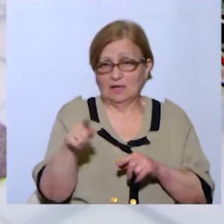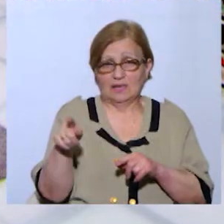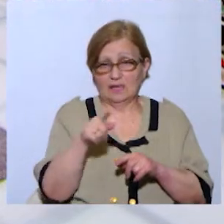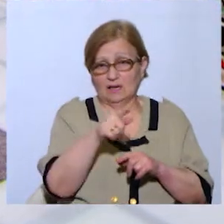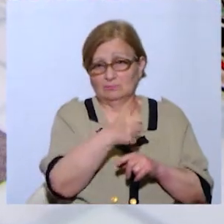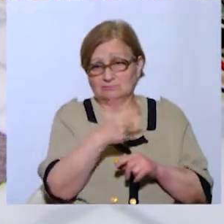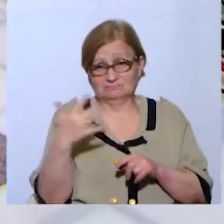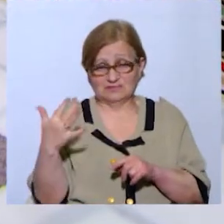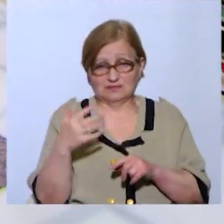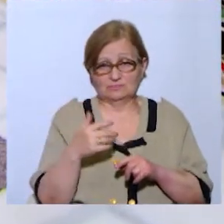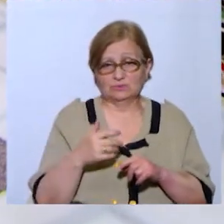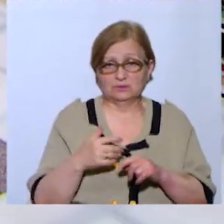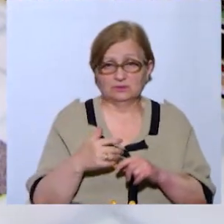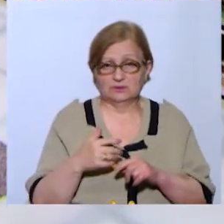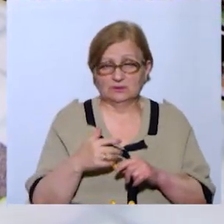მწკრივში